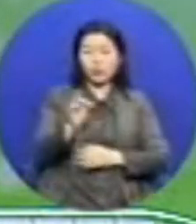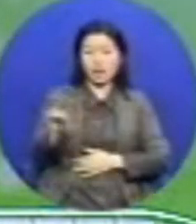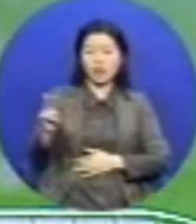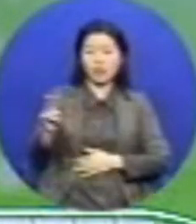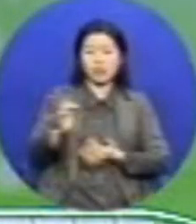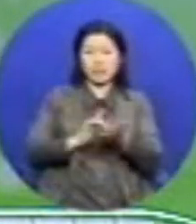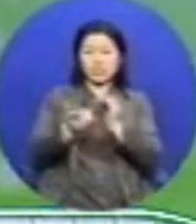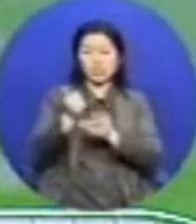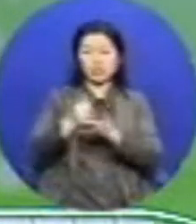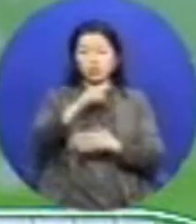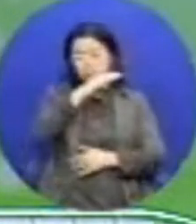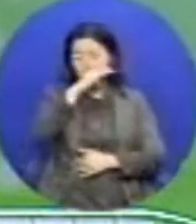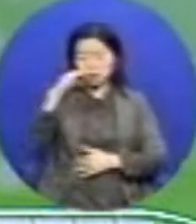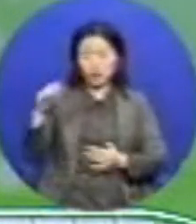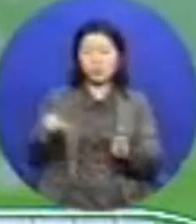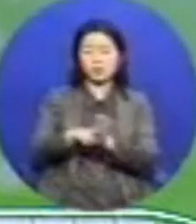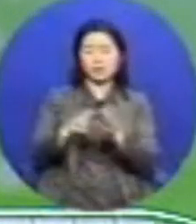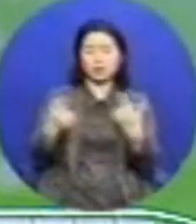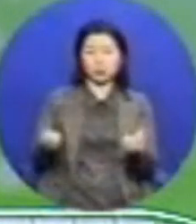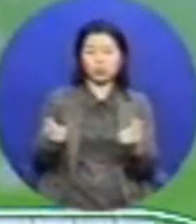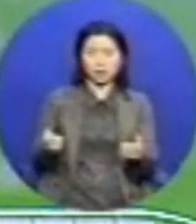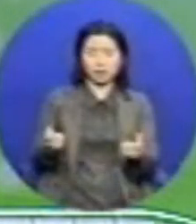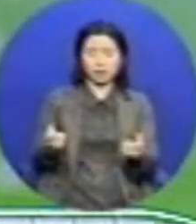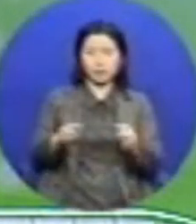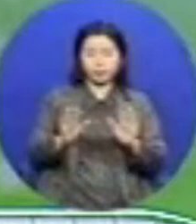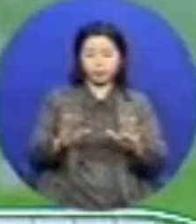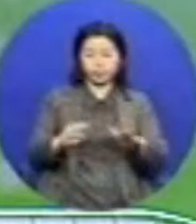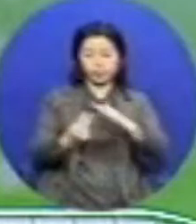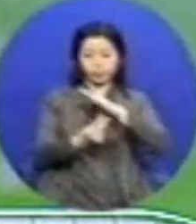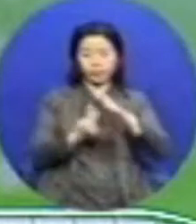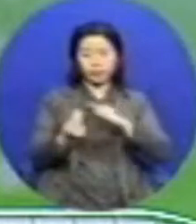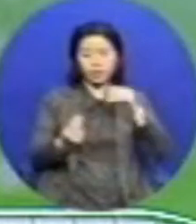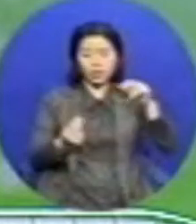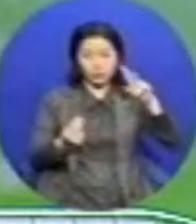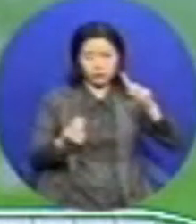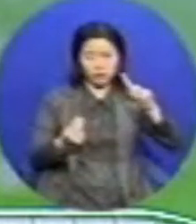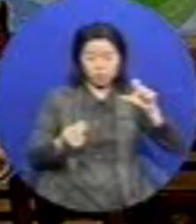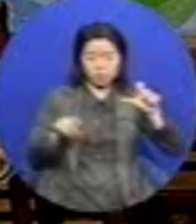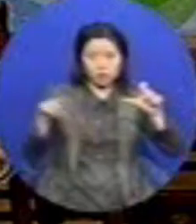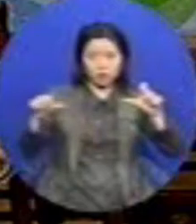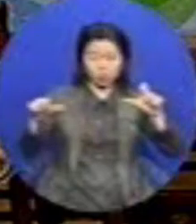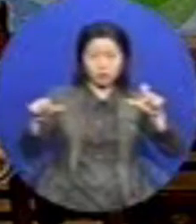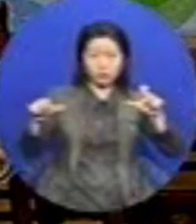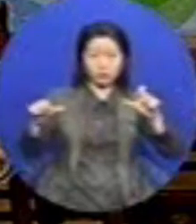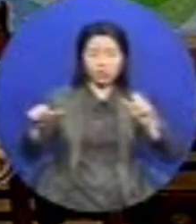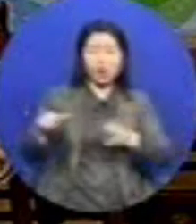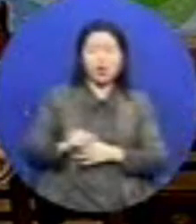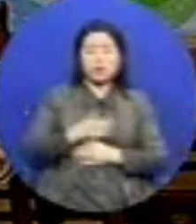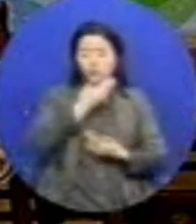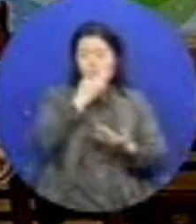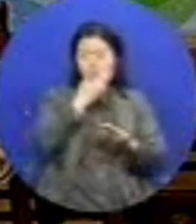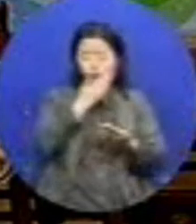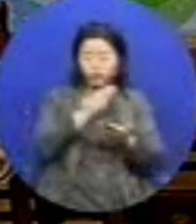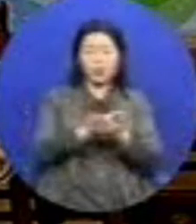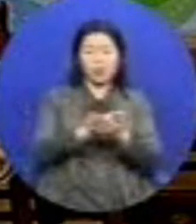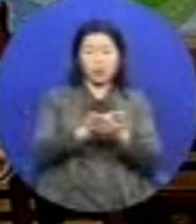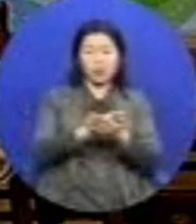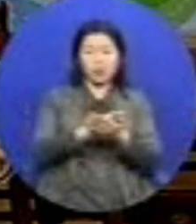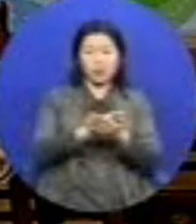믿는 겁니다 오늘 요한복음 15장 5절 말씀 은 요즘 중에 여 저리 줘